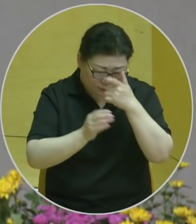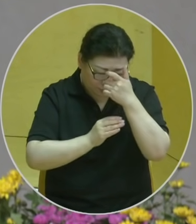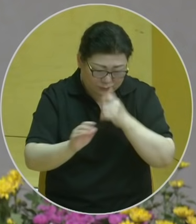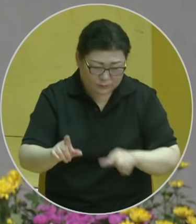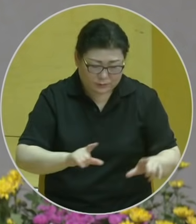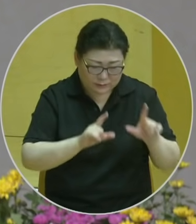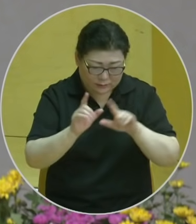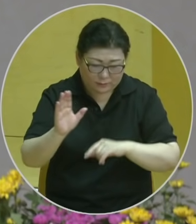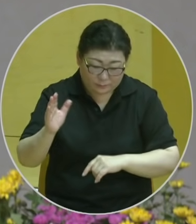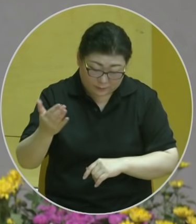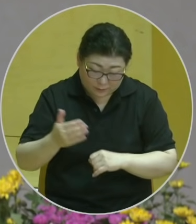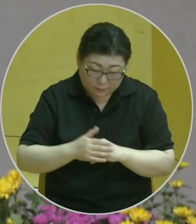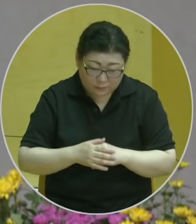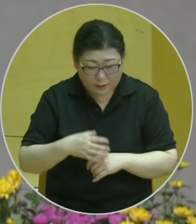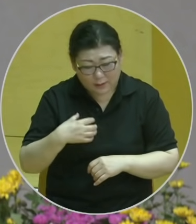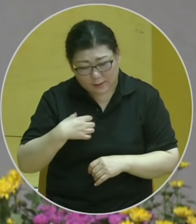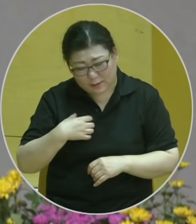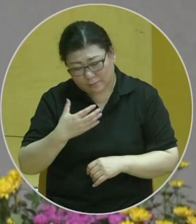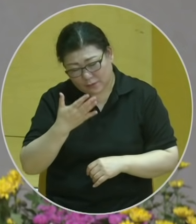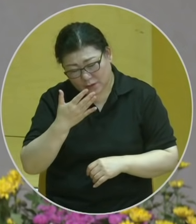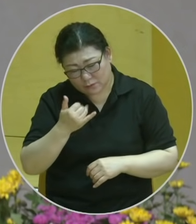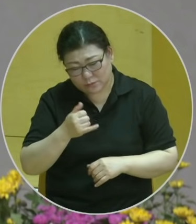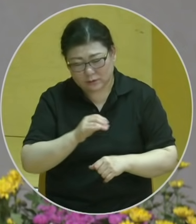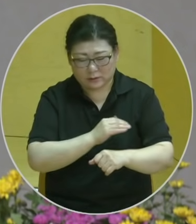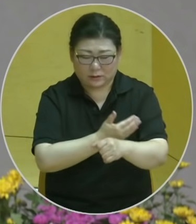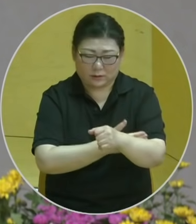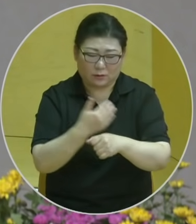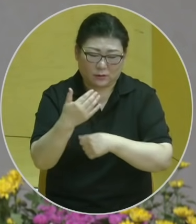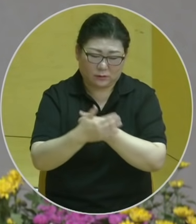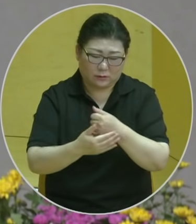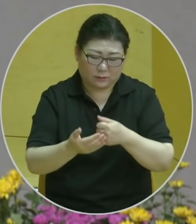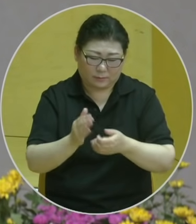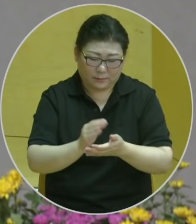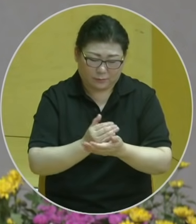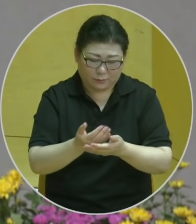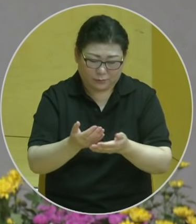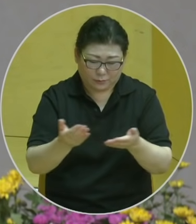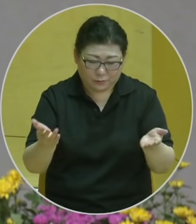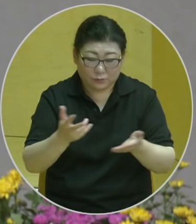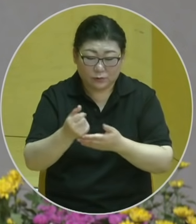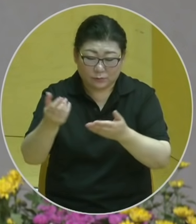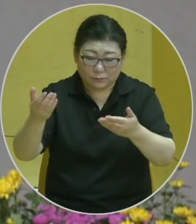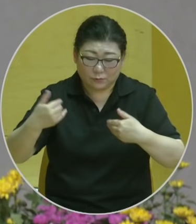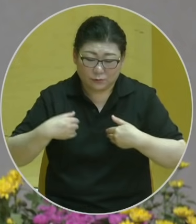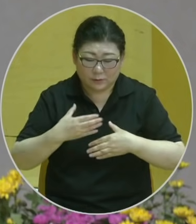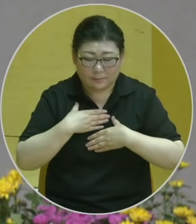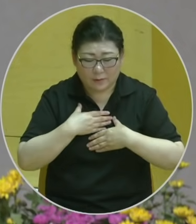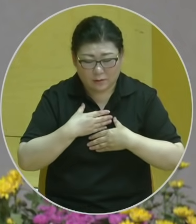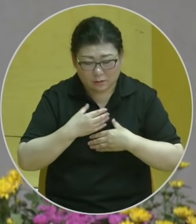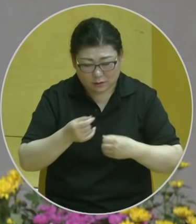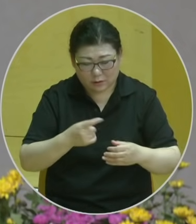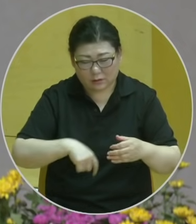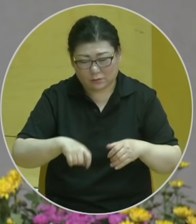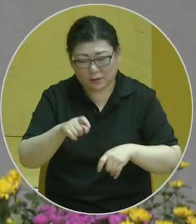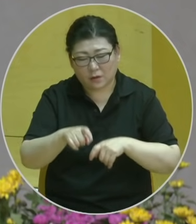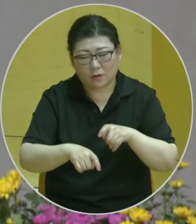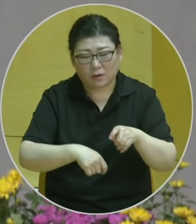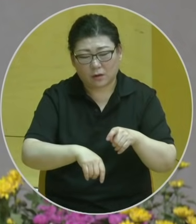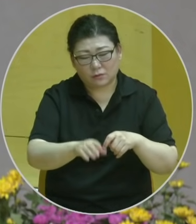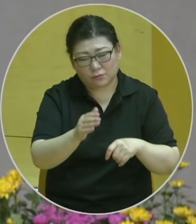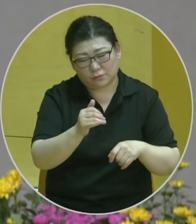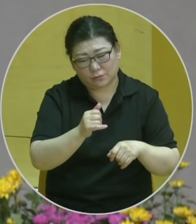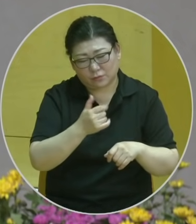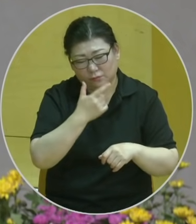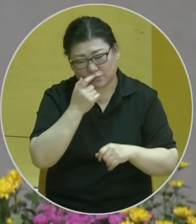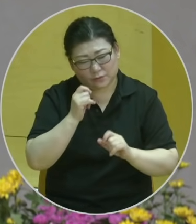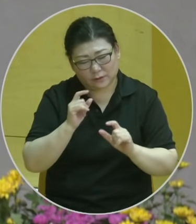아니라 감당할 수 있는 능력과 은혜를 베풀어 주셔서 주님 주시는 평안 가운데 걸어가기에 부족함이 없도록